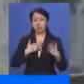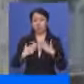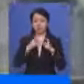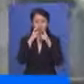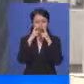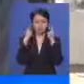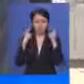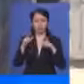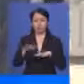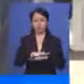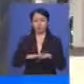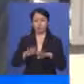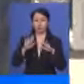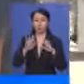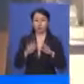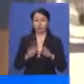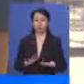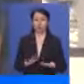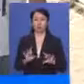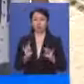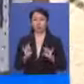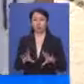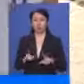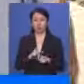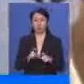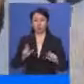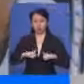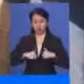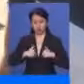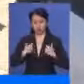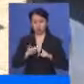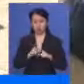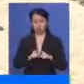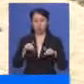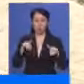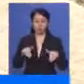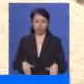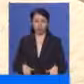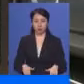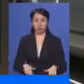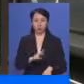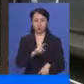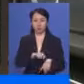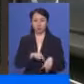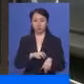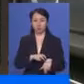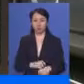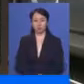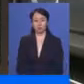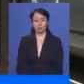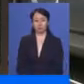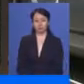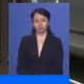в общественных местах, закрытых помещениях – новая реальность. И граждане стараются придерживаться постановлений санитарных врачей.